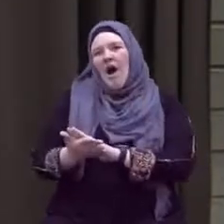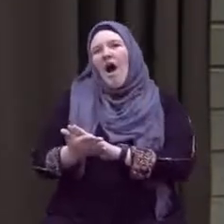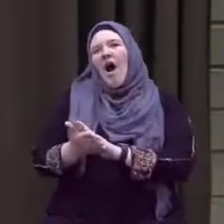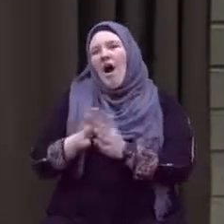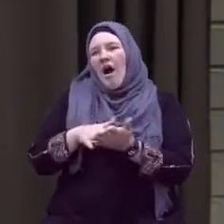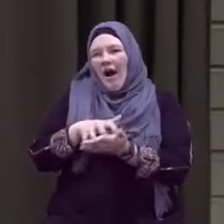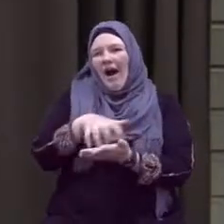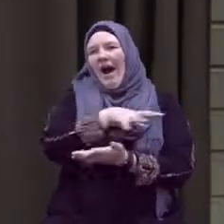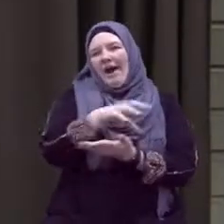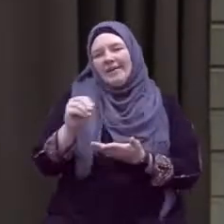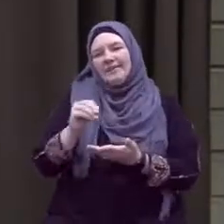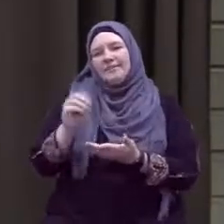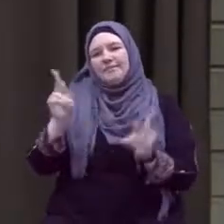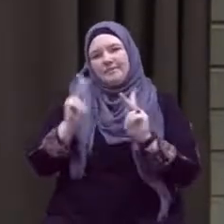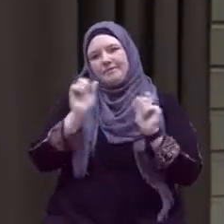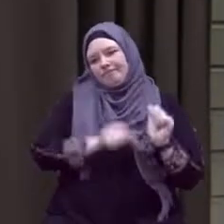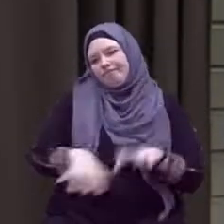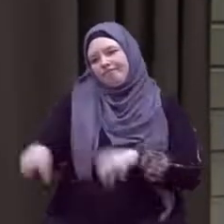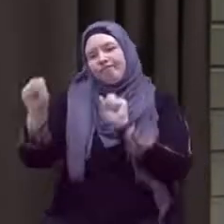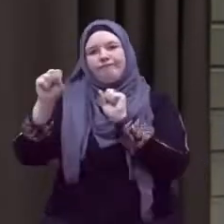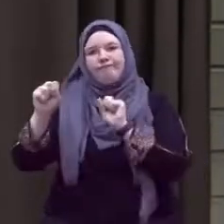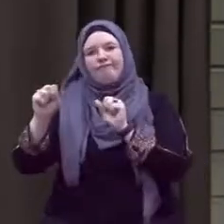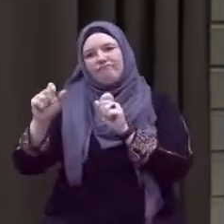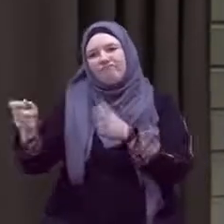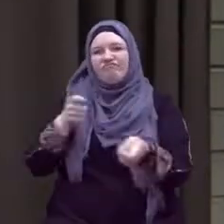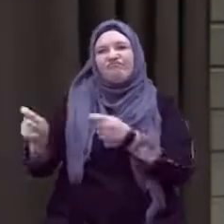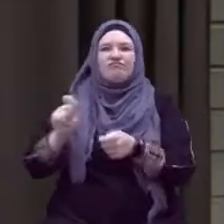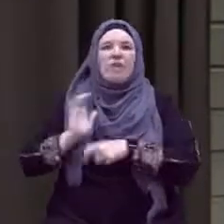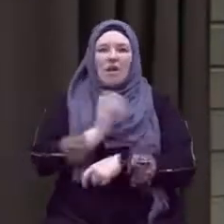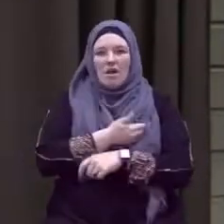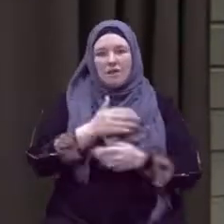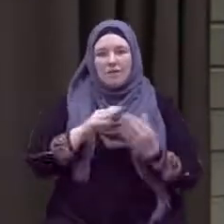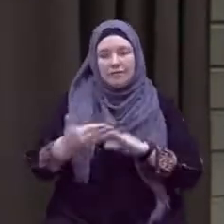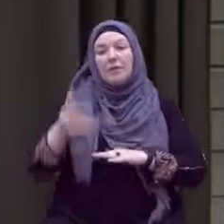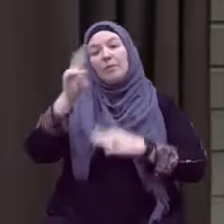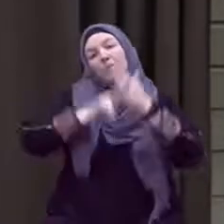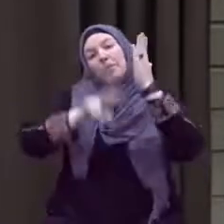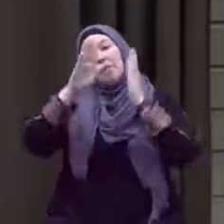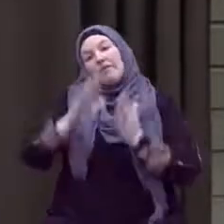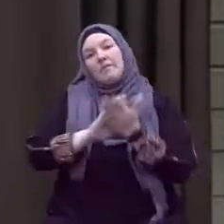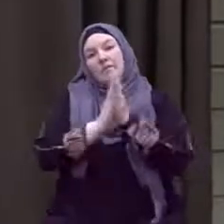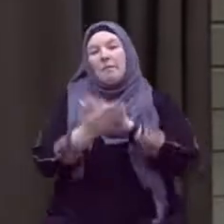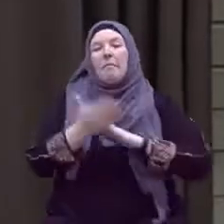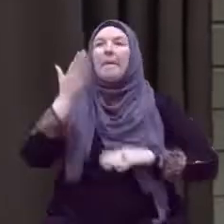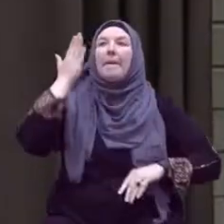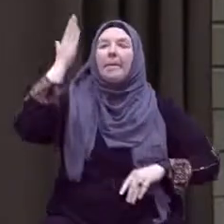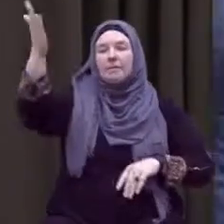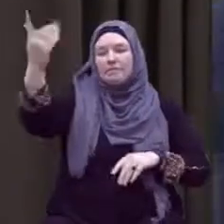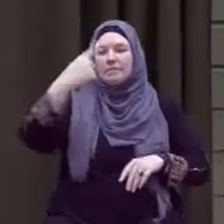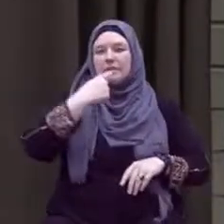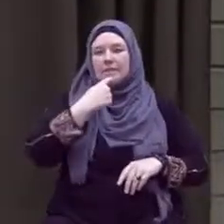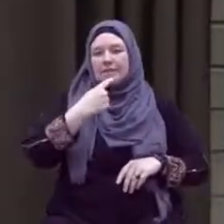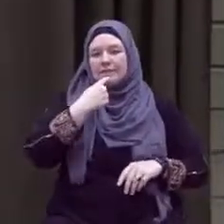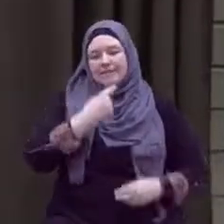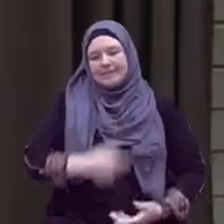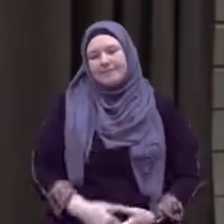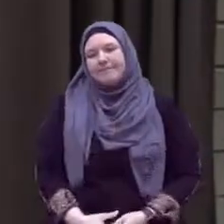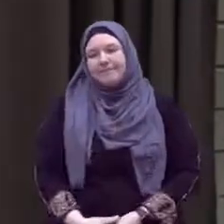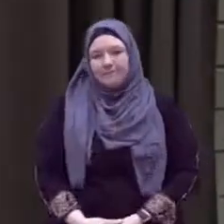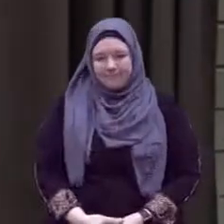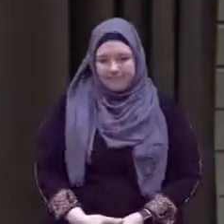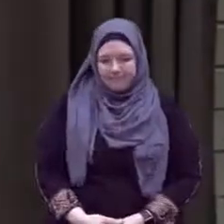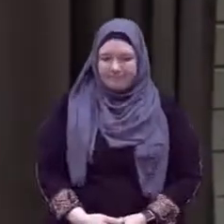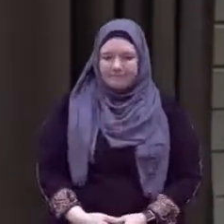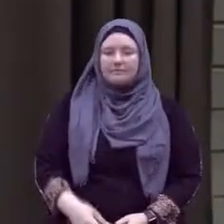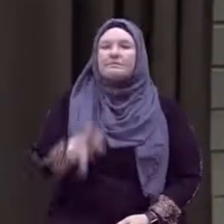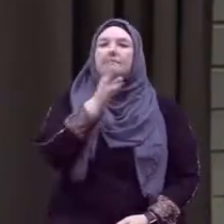that subject. The Prophet sallallahu alaihi wasallam says, لا ترجعوا بعدي كفارا